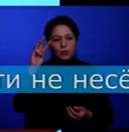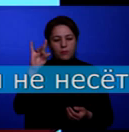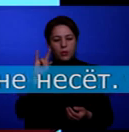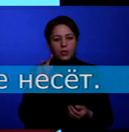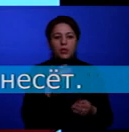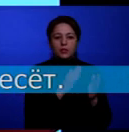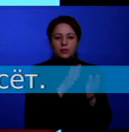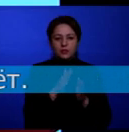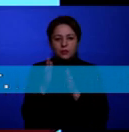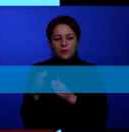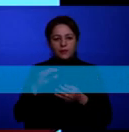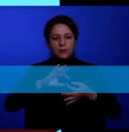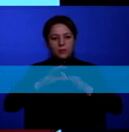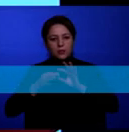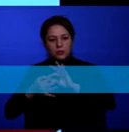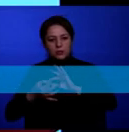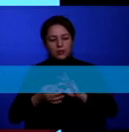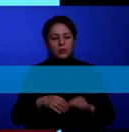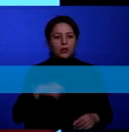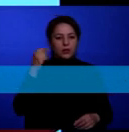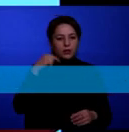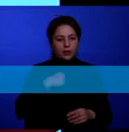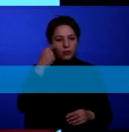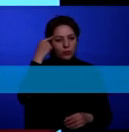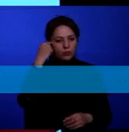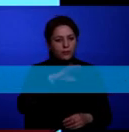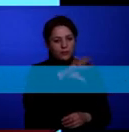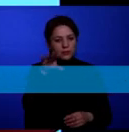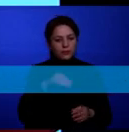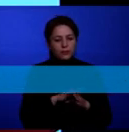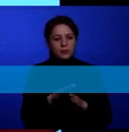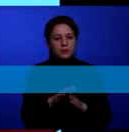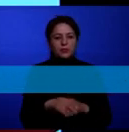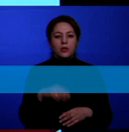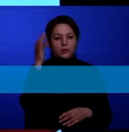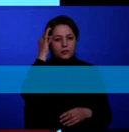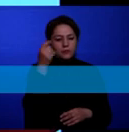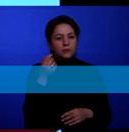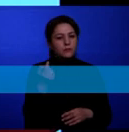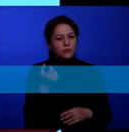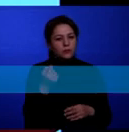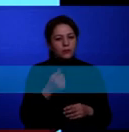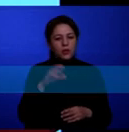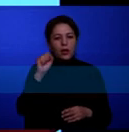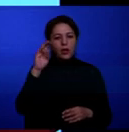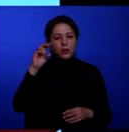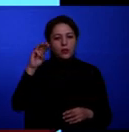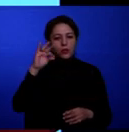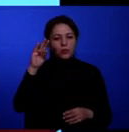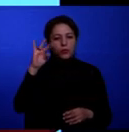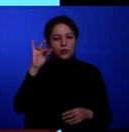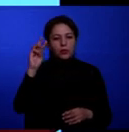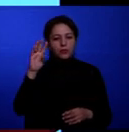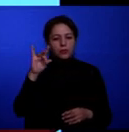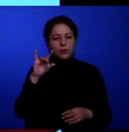предложения надеюсь все справились но для начала давайте вспомним что такое антонимы антонимы это слова